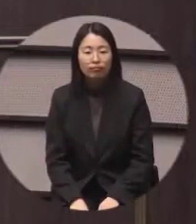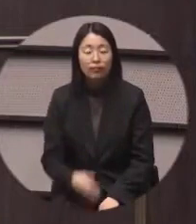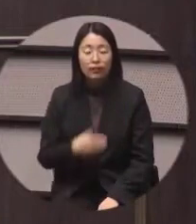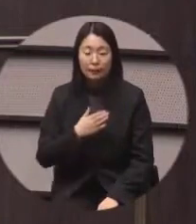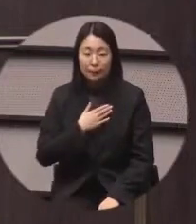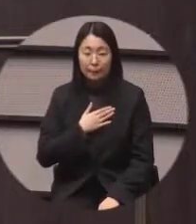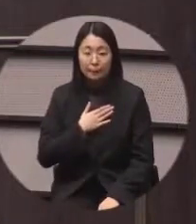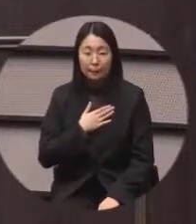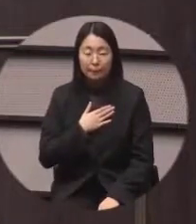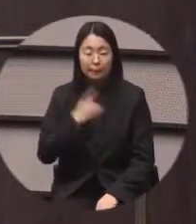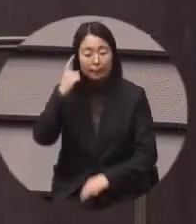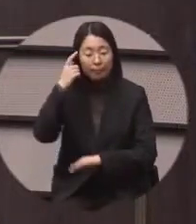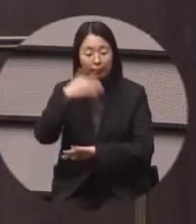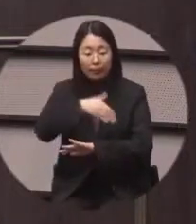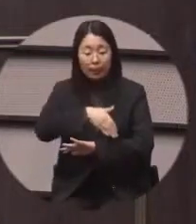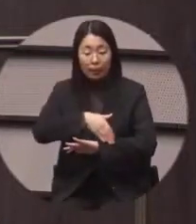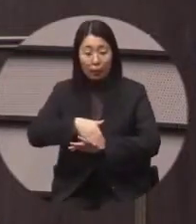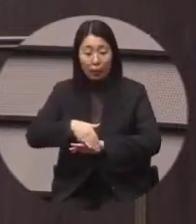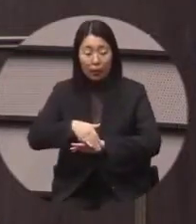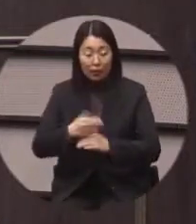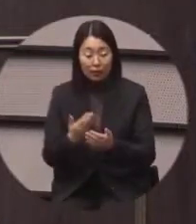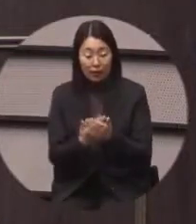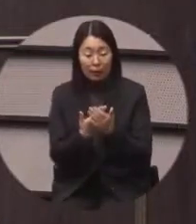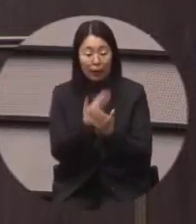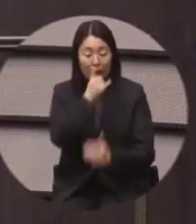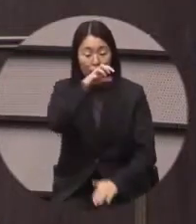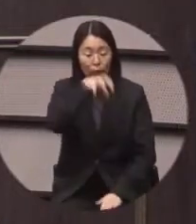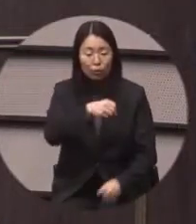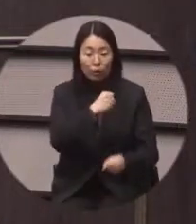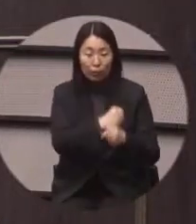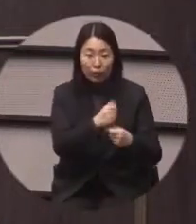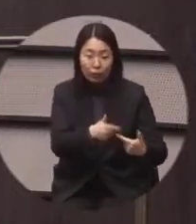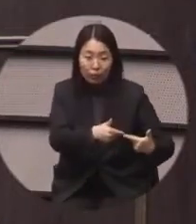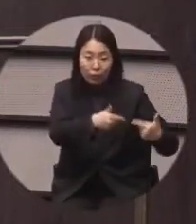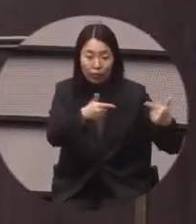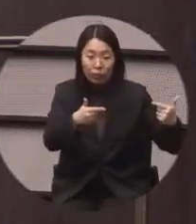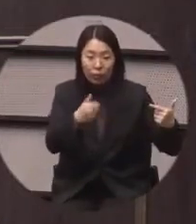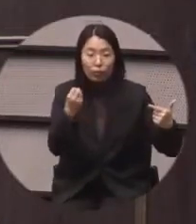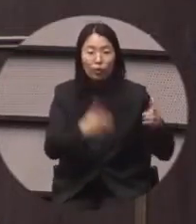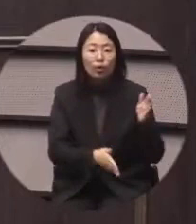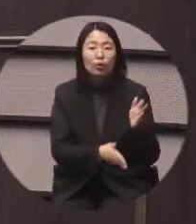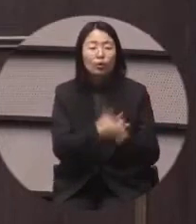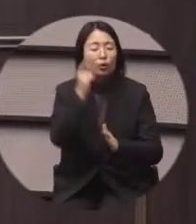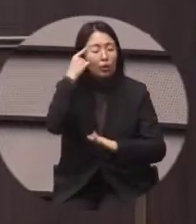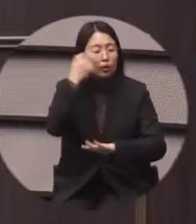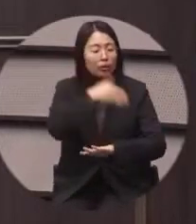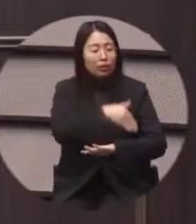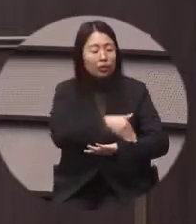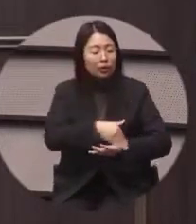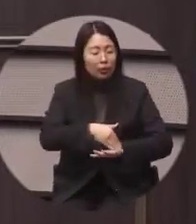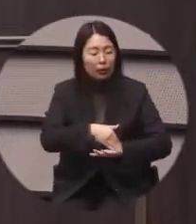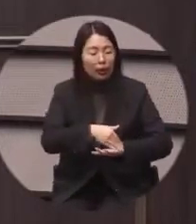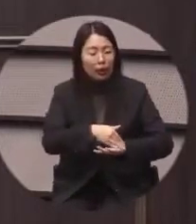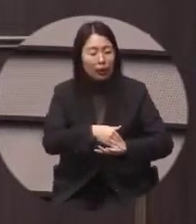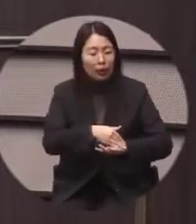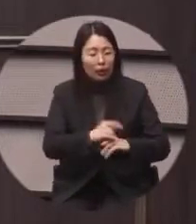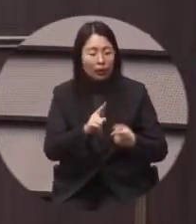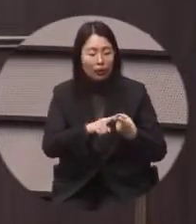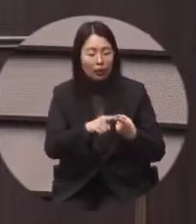본 의원은 계획적 개발이 가능한 도시 지역을 확장하고 도시계획 기법을 가미한 지구단위 계획